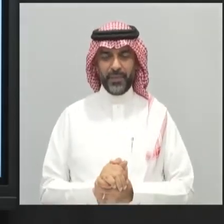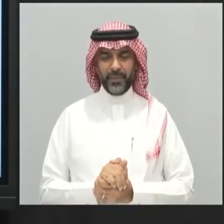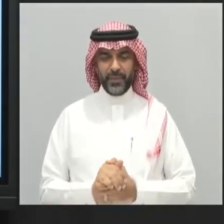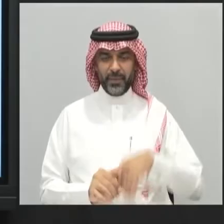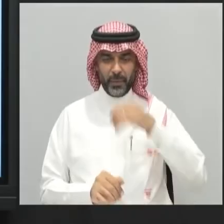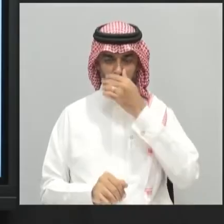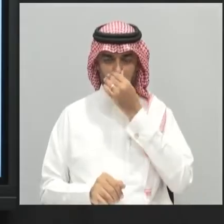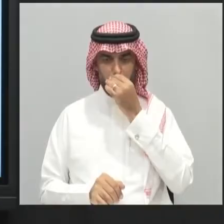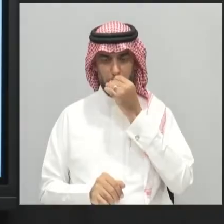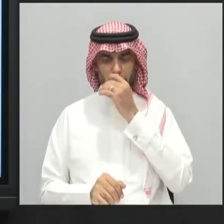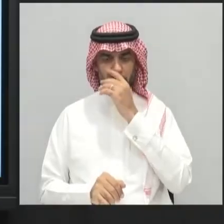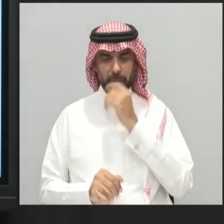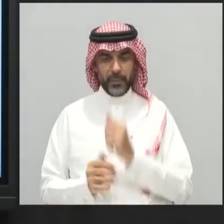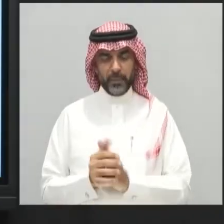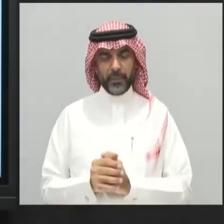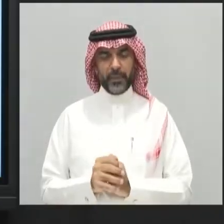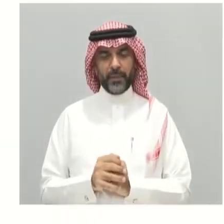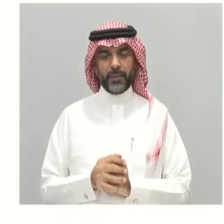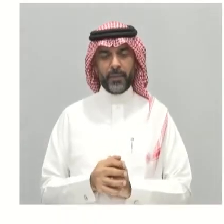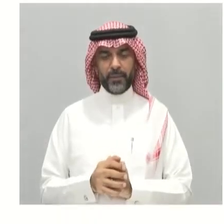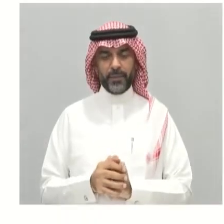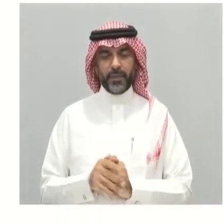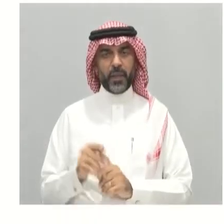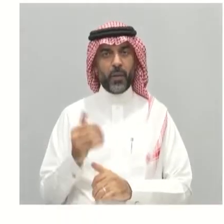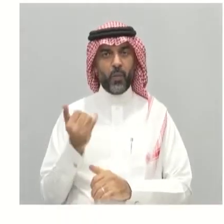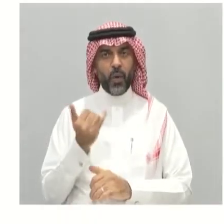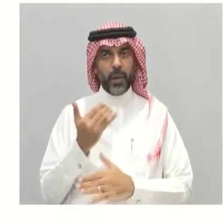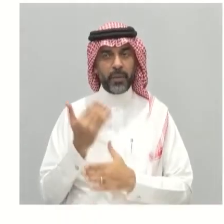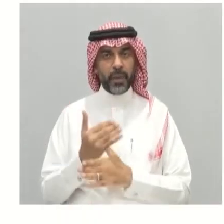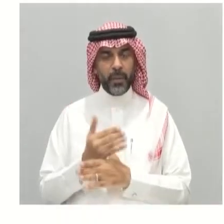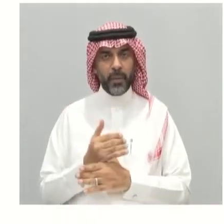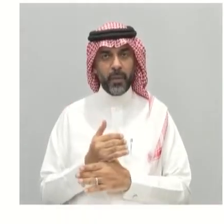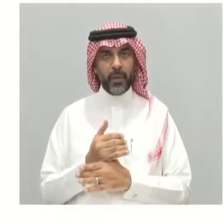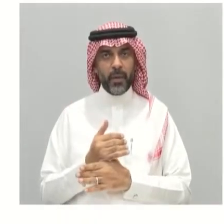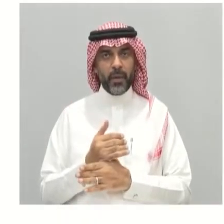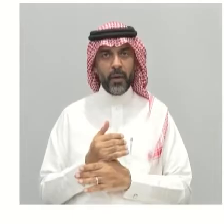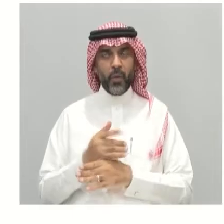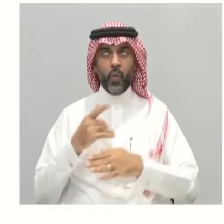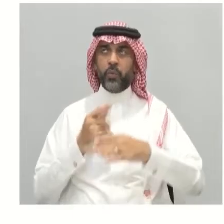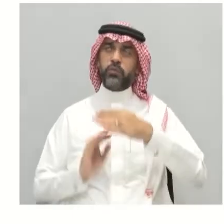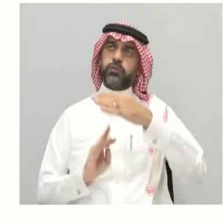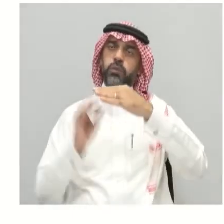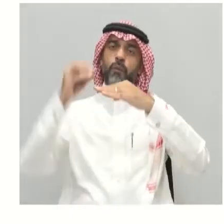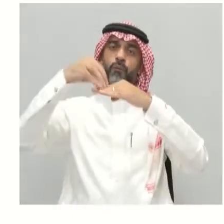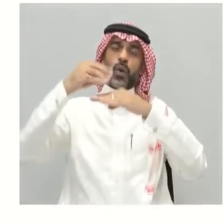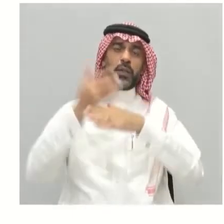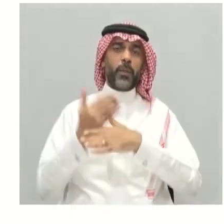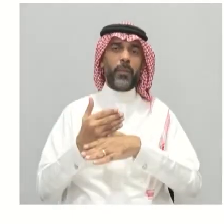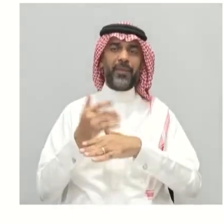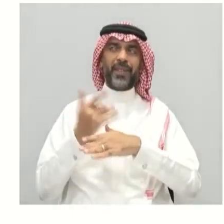مليئه ماذا بالهواء اذا ما هي اهميتها ما هي اهميه هذا الطفو للحصول على الضوء اللازم